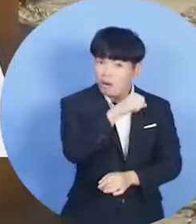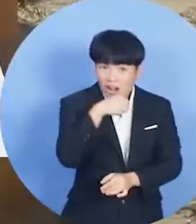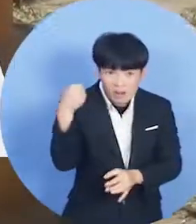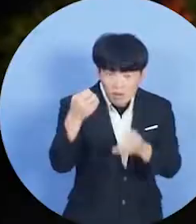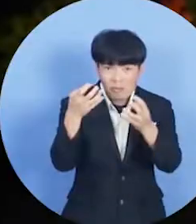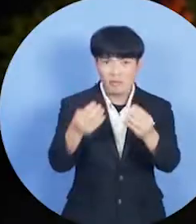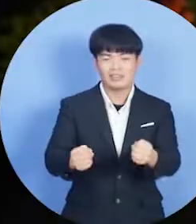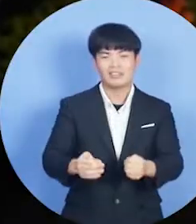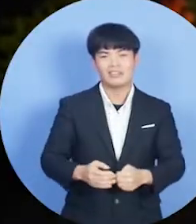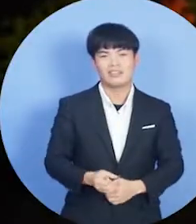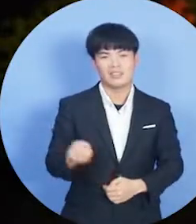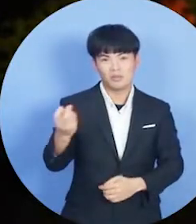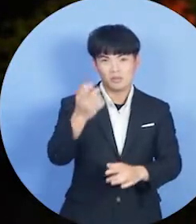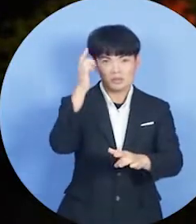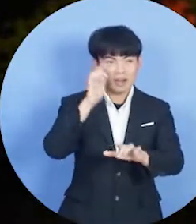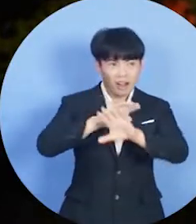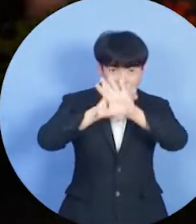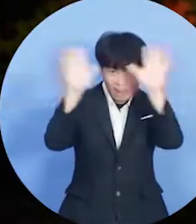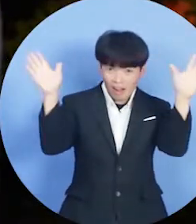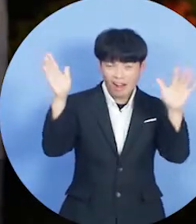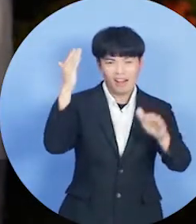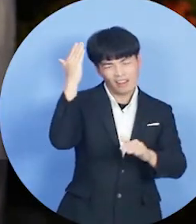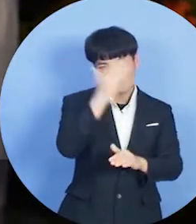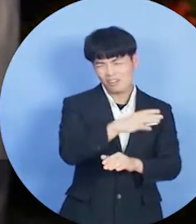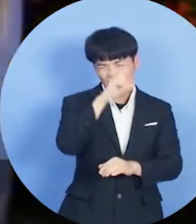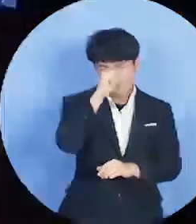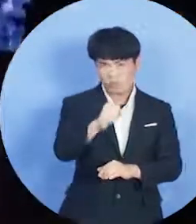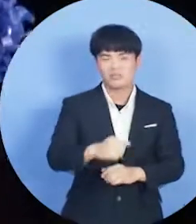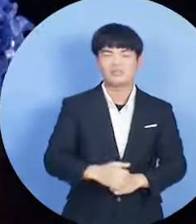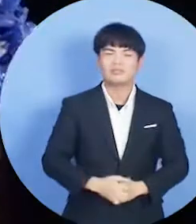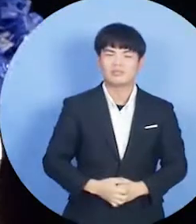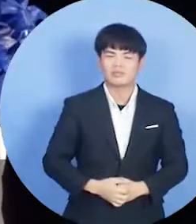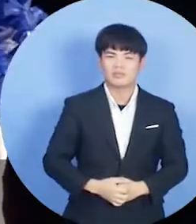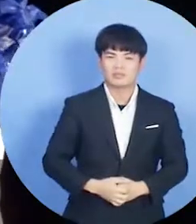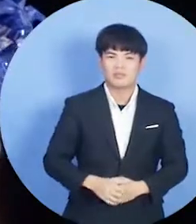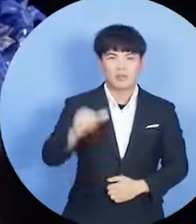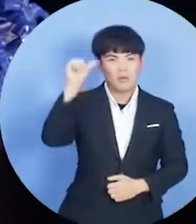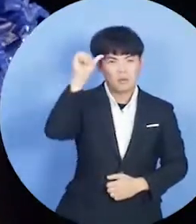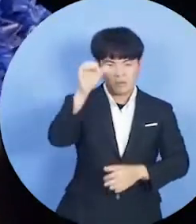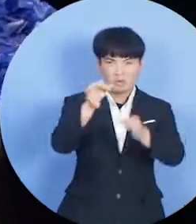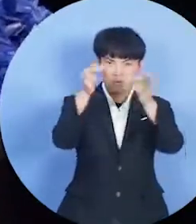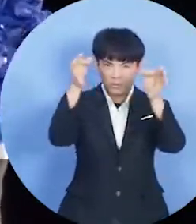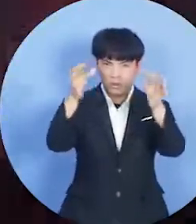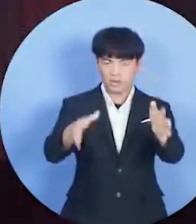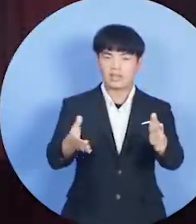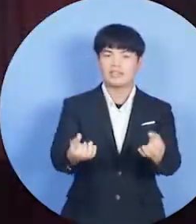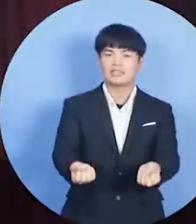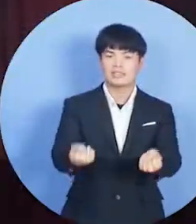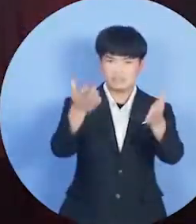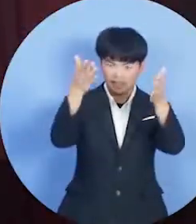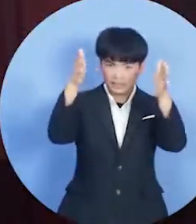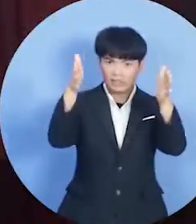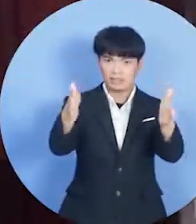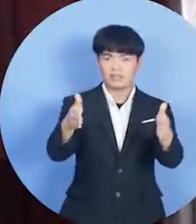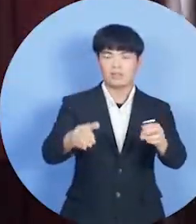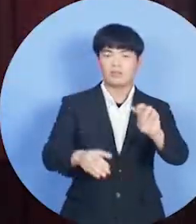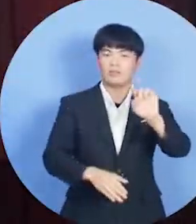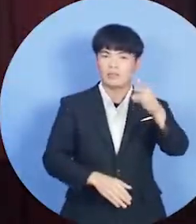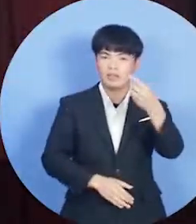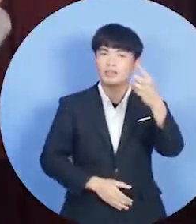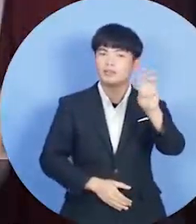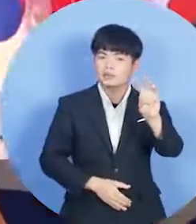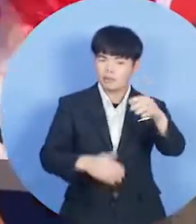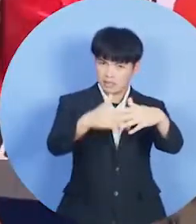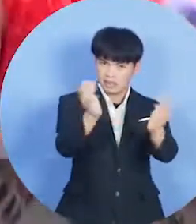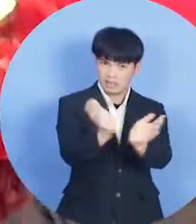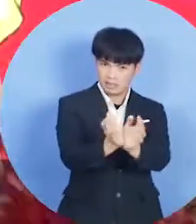같습니다. 닷새간의 흥타령 춤축제 기간 130여 팀이 경연에 참가했으며 일반부 결선에선